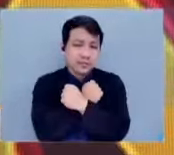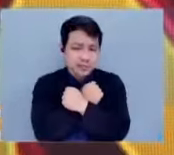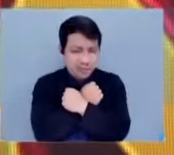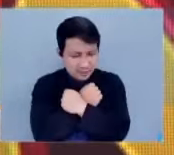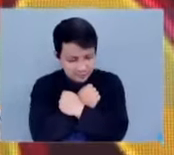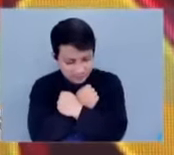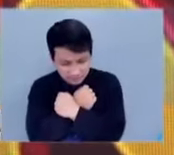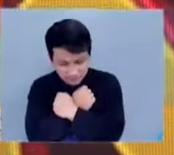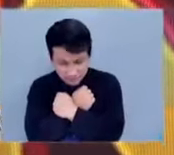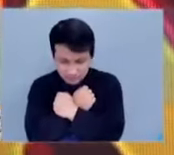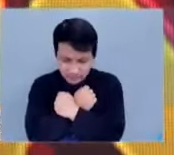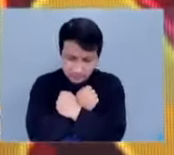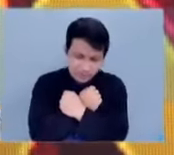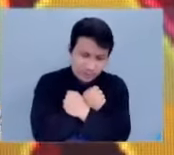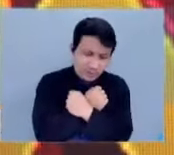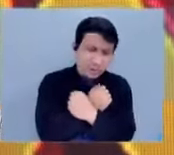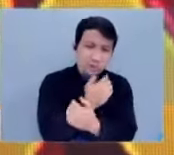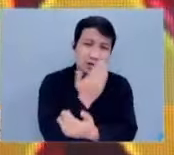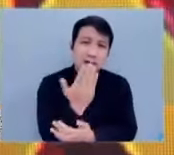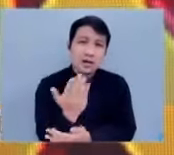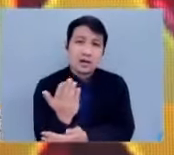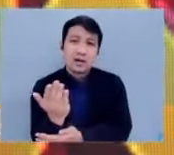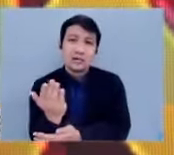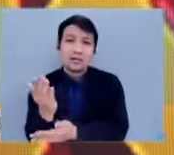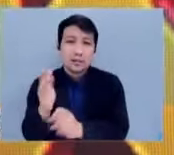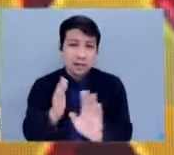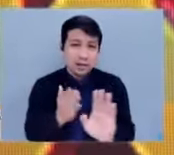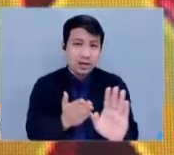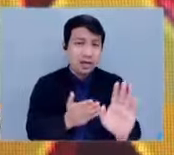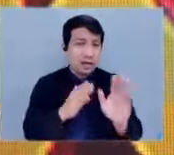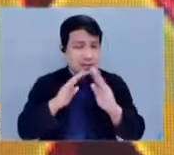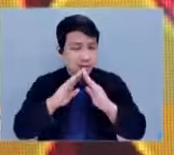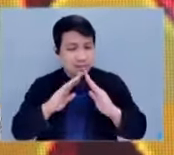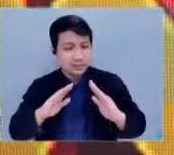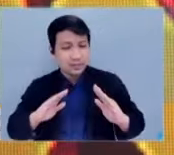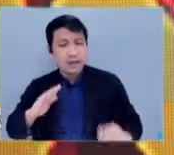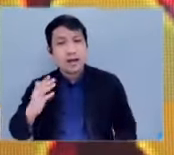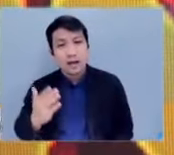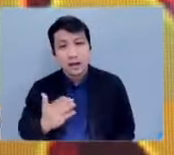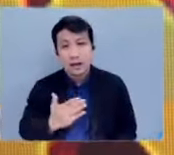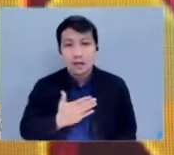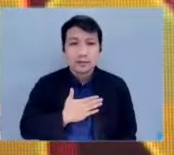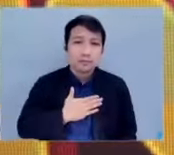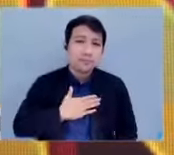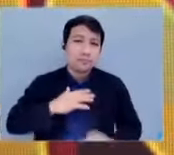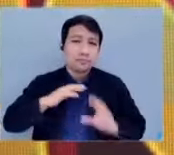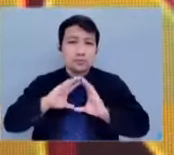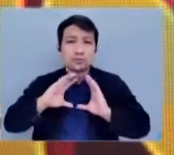sindal ikaw na ang tahanan at